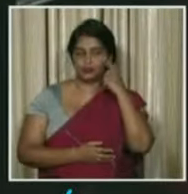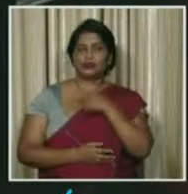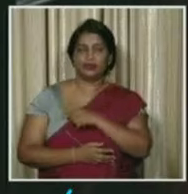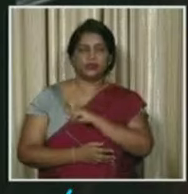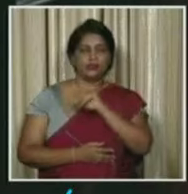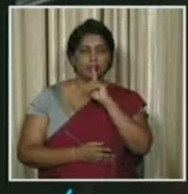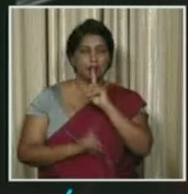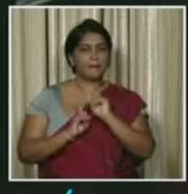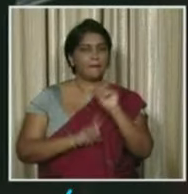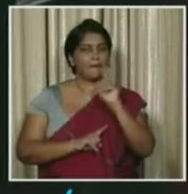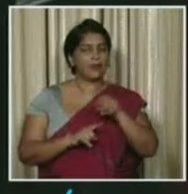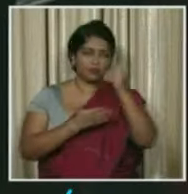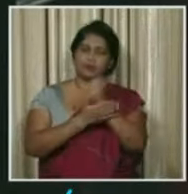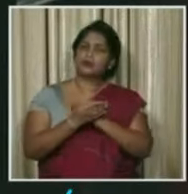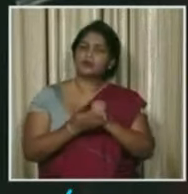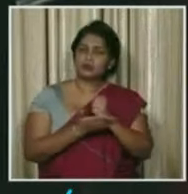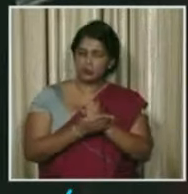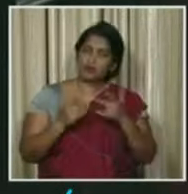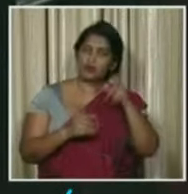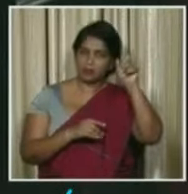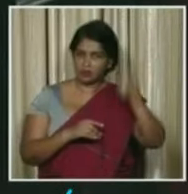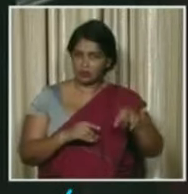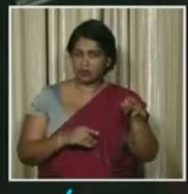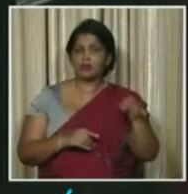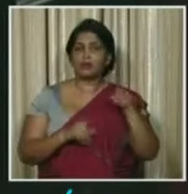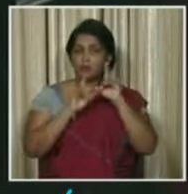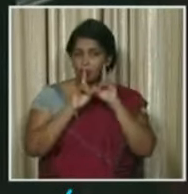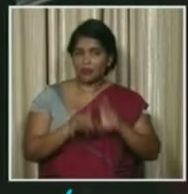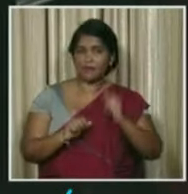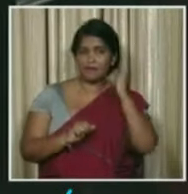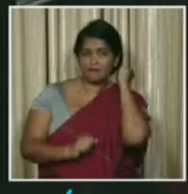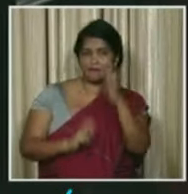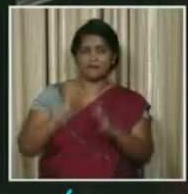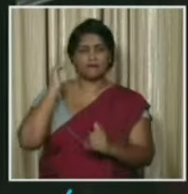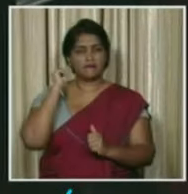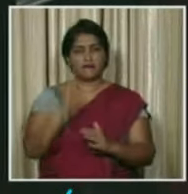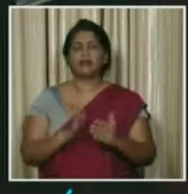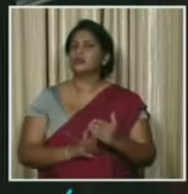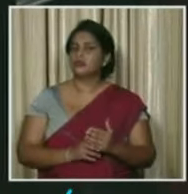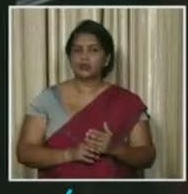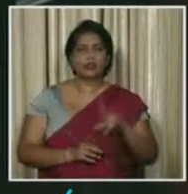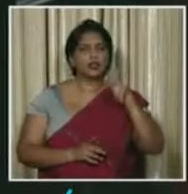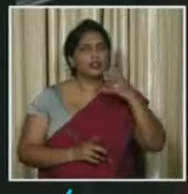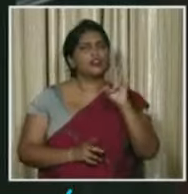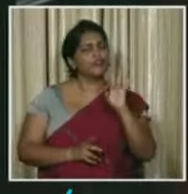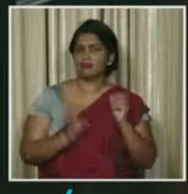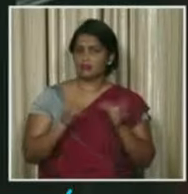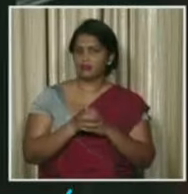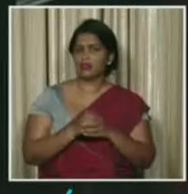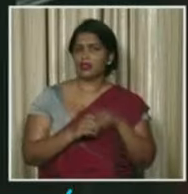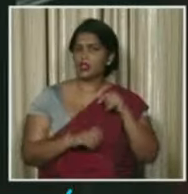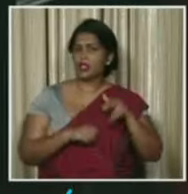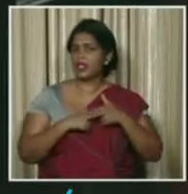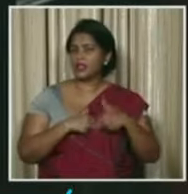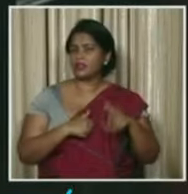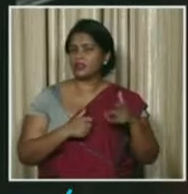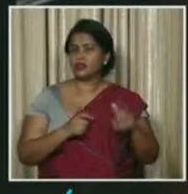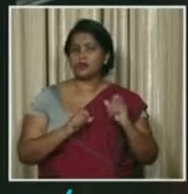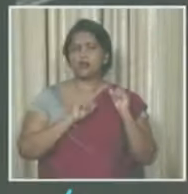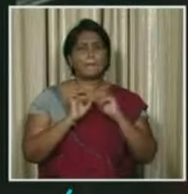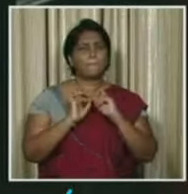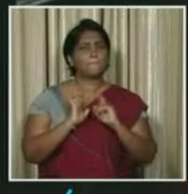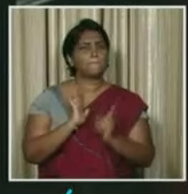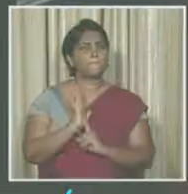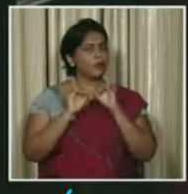මේ පාර්ලිමේන්තුවේ 225ටම කවුරු හෝ කෙනෙක් මේ විදිහට අපහාස කරනවා නම් මම නම් කියන මේ 225ම නැගී සිටින්න ඕනේ. එහෙම නැත්නම් මේ ඔන්ලයින් බිල් එකක්